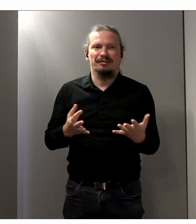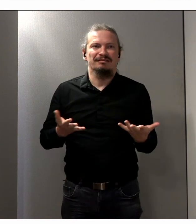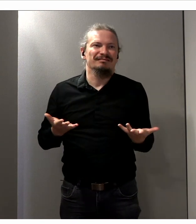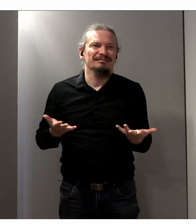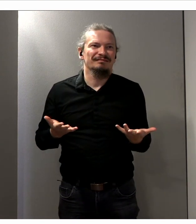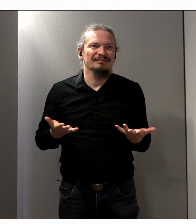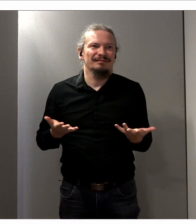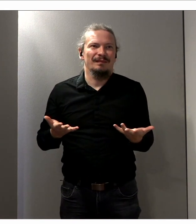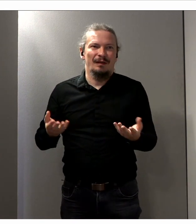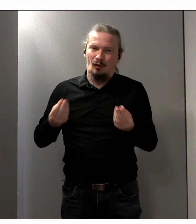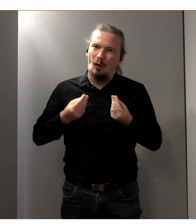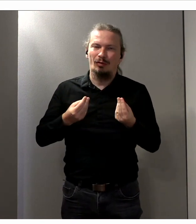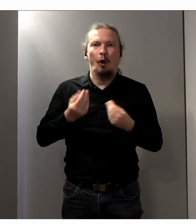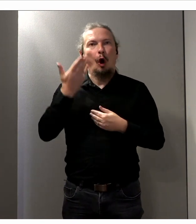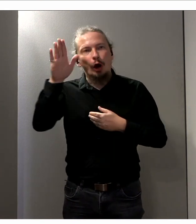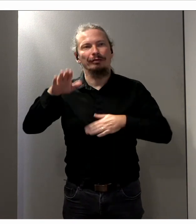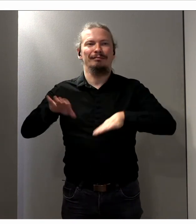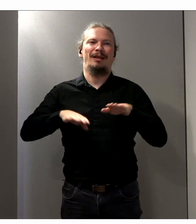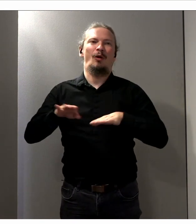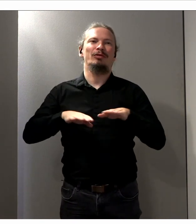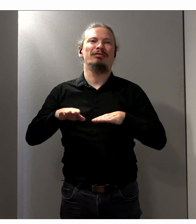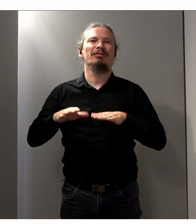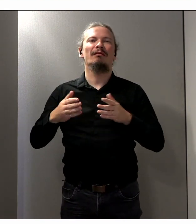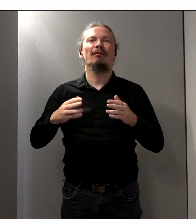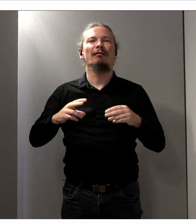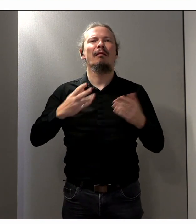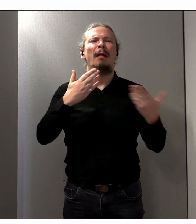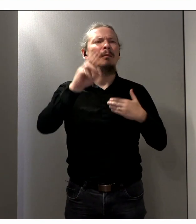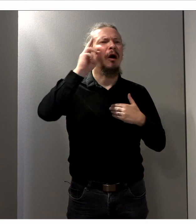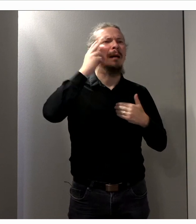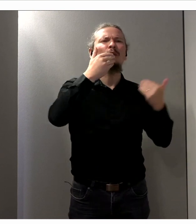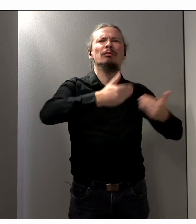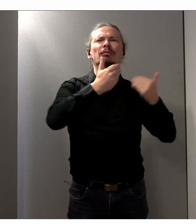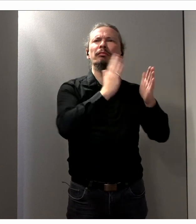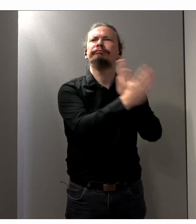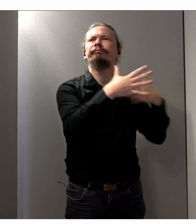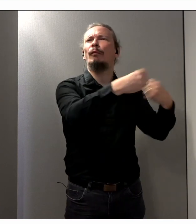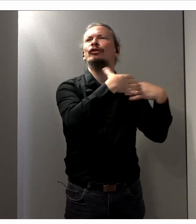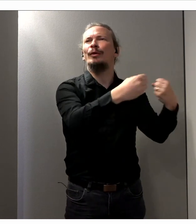je dirais, une véritable alternative au marché de l'emploi direct.